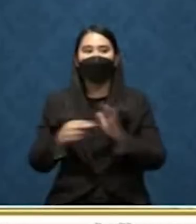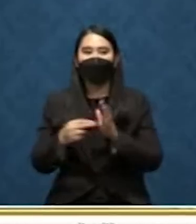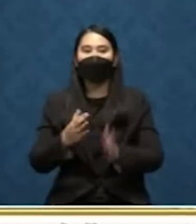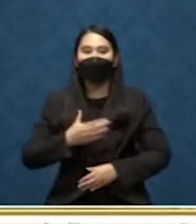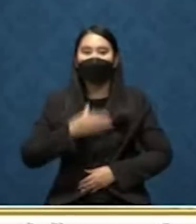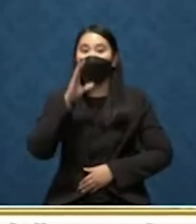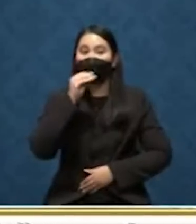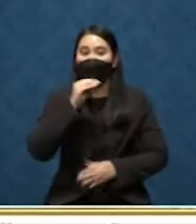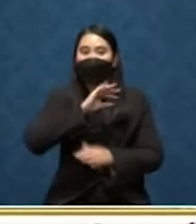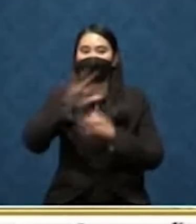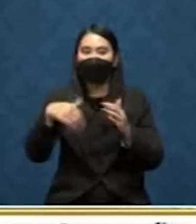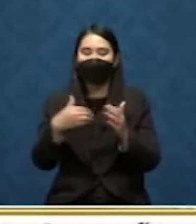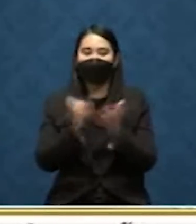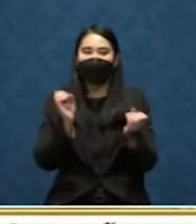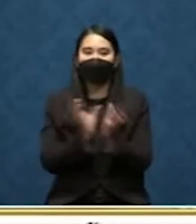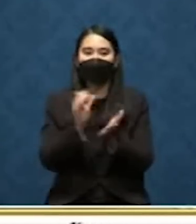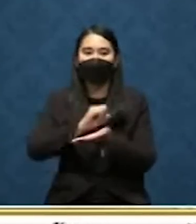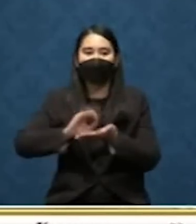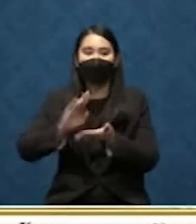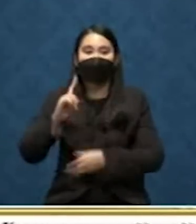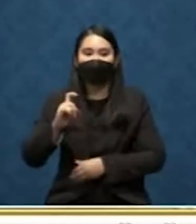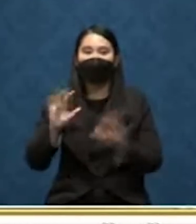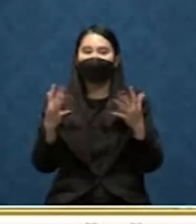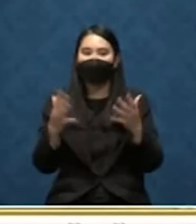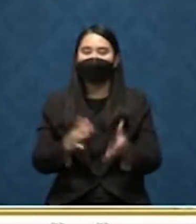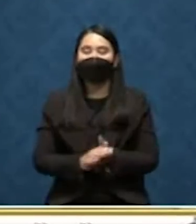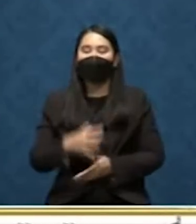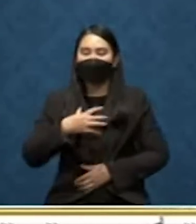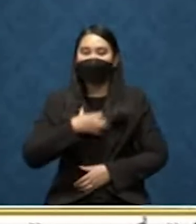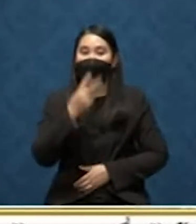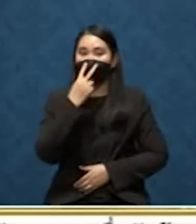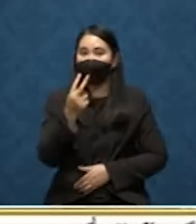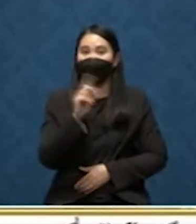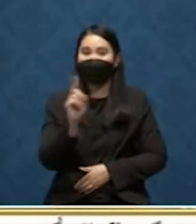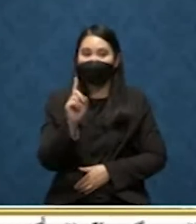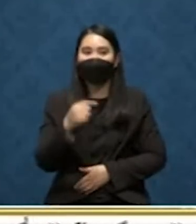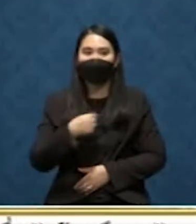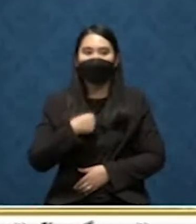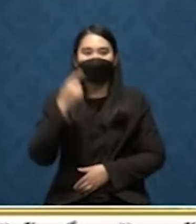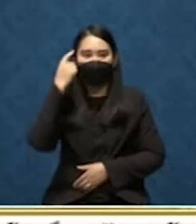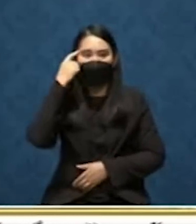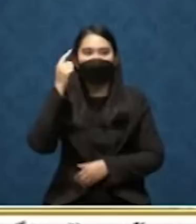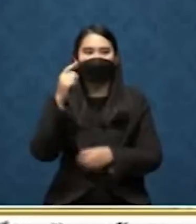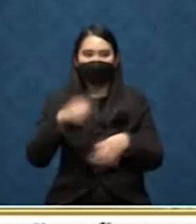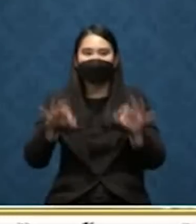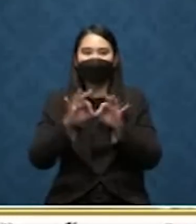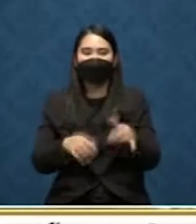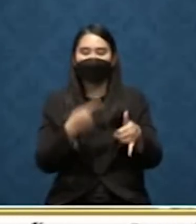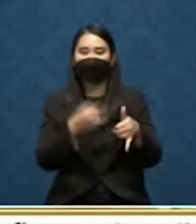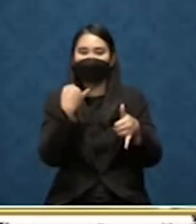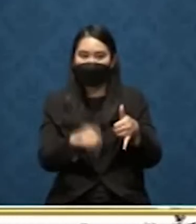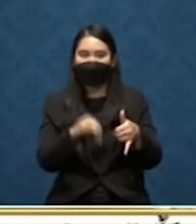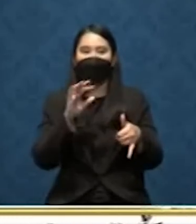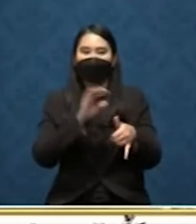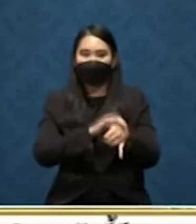พดทงหมดเนี่ยไม่ไดทำใหสถาบเสยหายและสงทผมอยากจะเหดซ้ำไปนะครับคือผมคิวาตองมีการดำเนินคดีกัคนแบนด้ซ้ำ